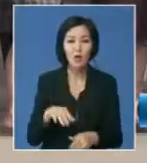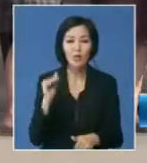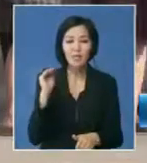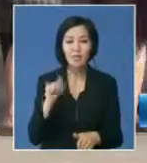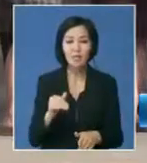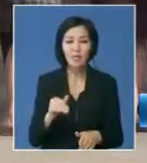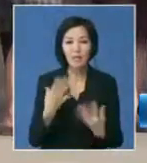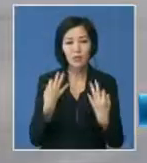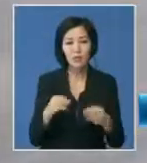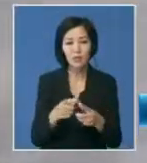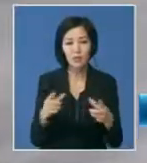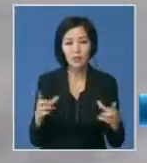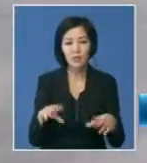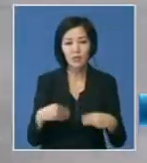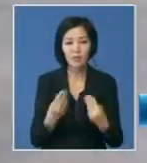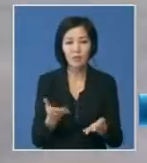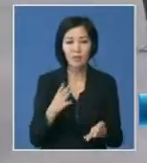жолдама беріліп отыр.